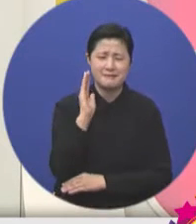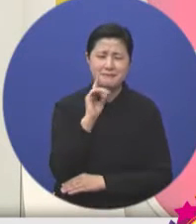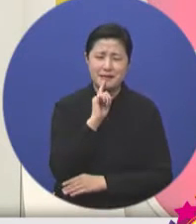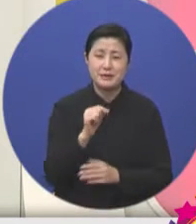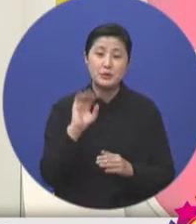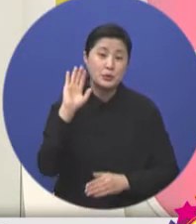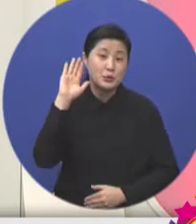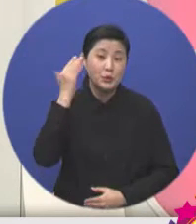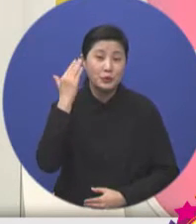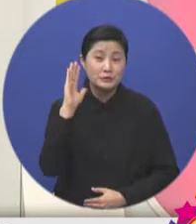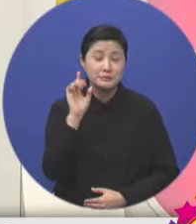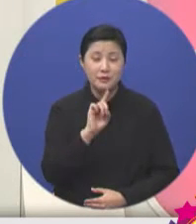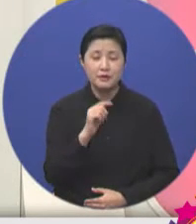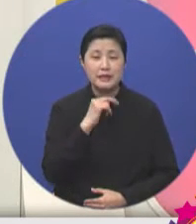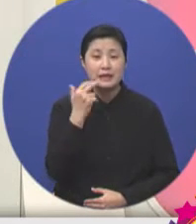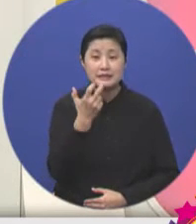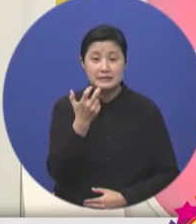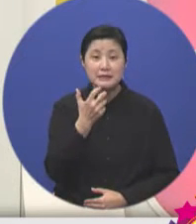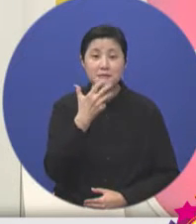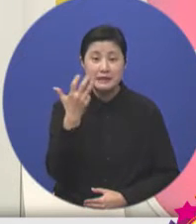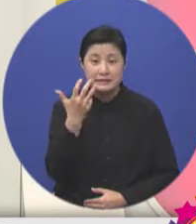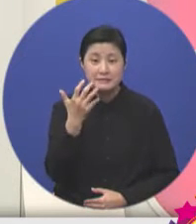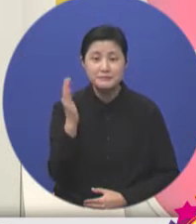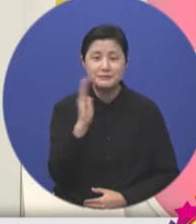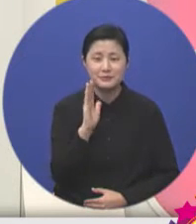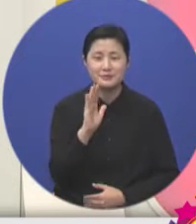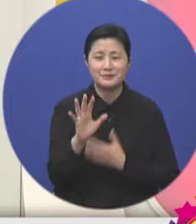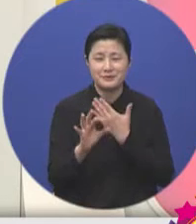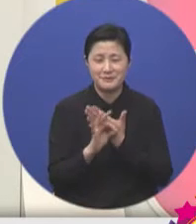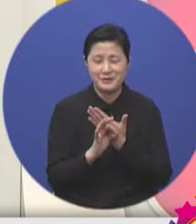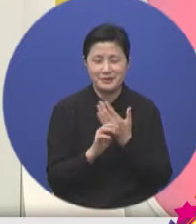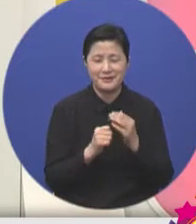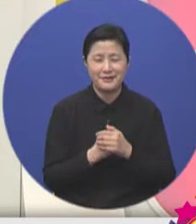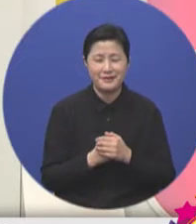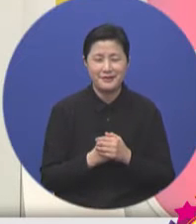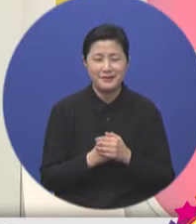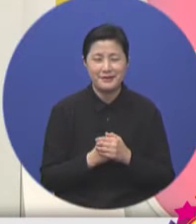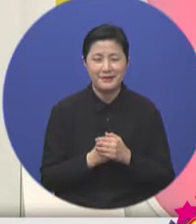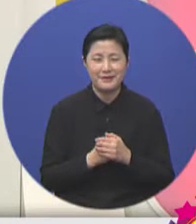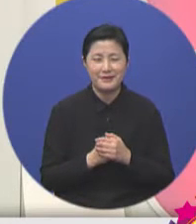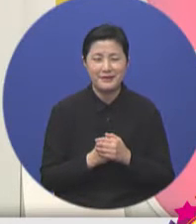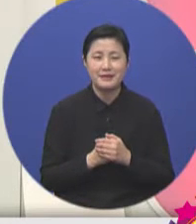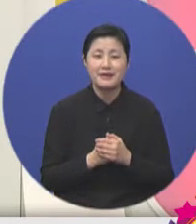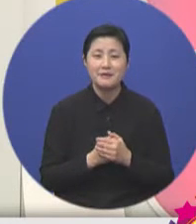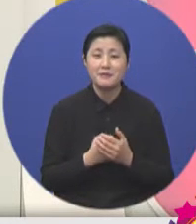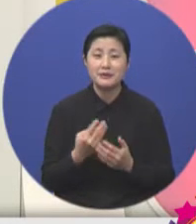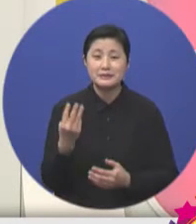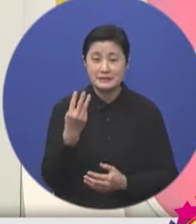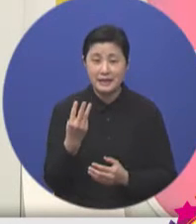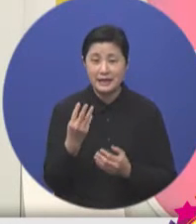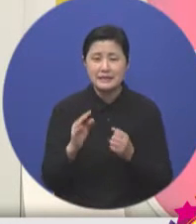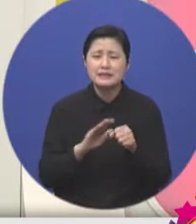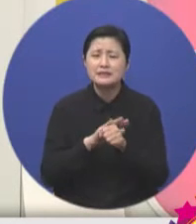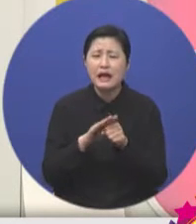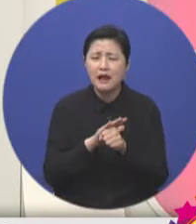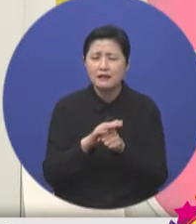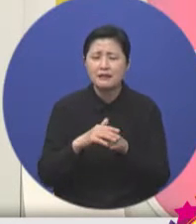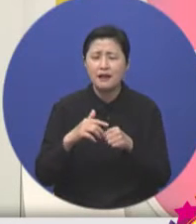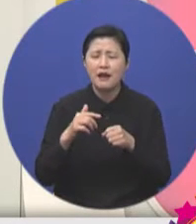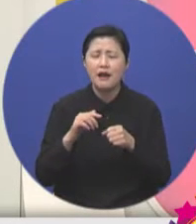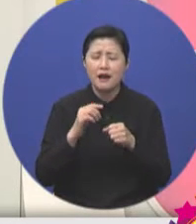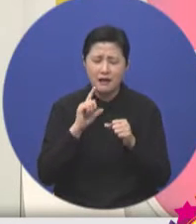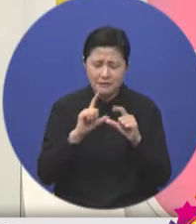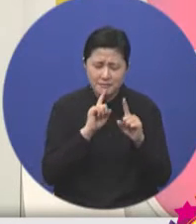네. 오세아는 70이나 80이나 되면 예, 뭐고 셋이 있는데 사랑한다 해야 됩니다. 그래야